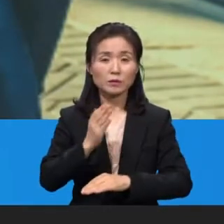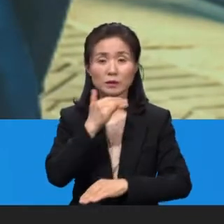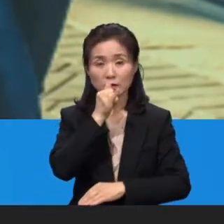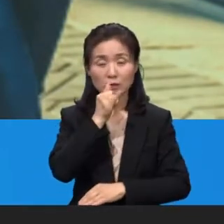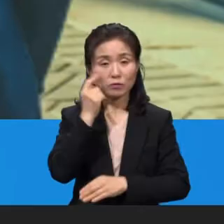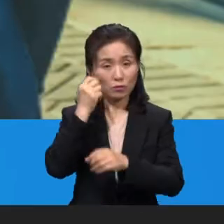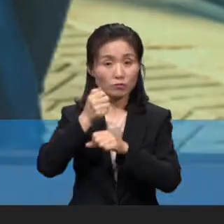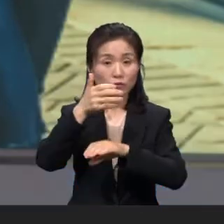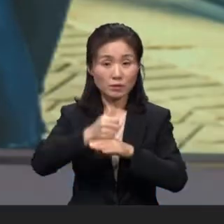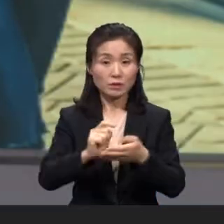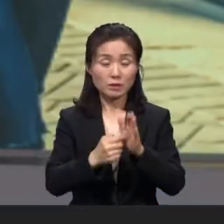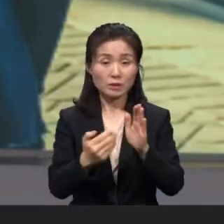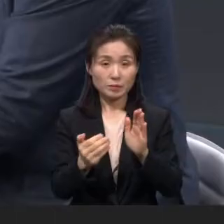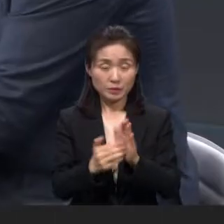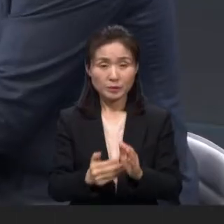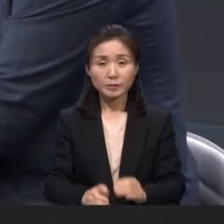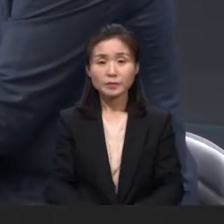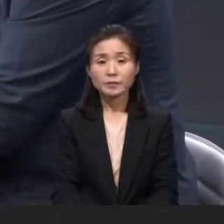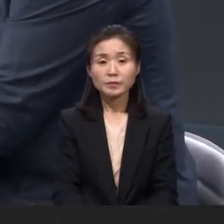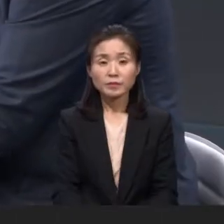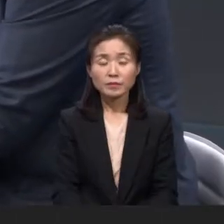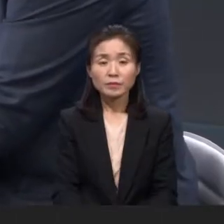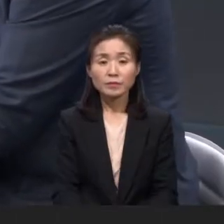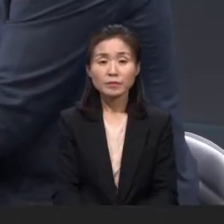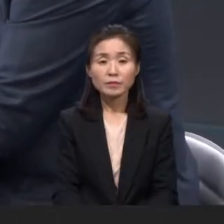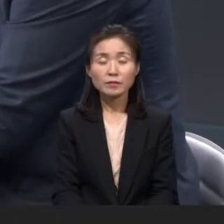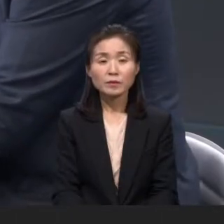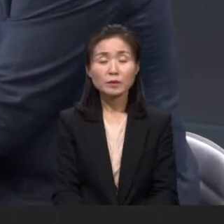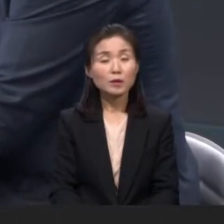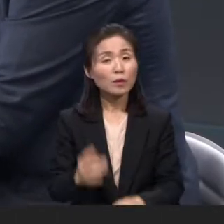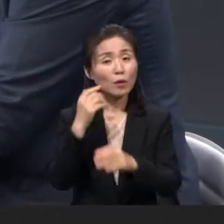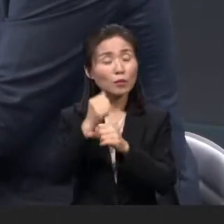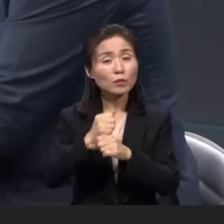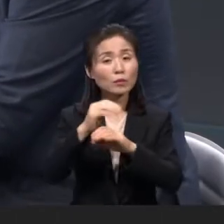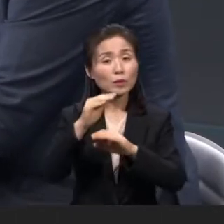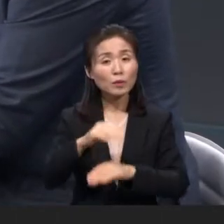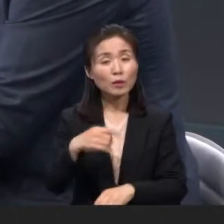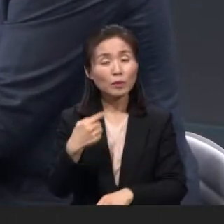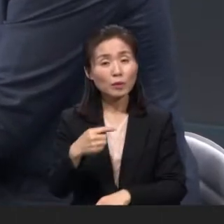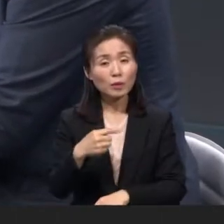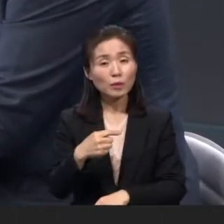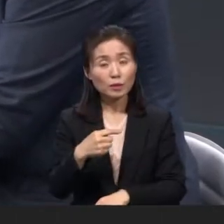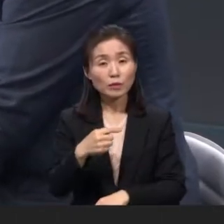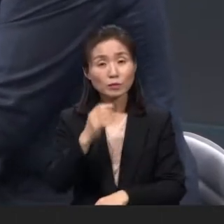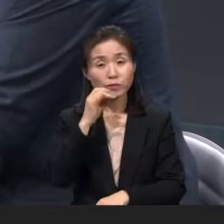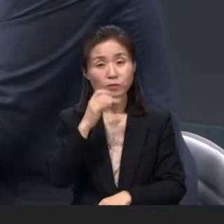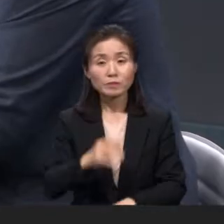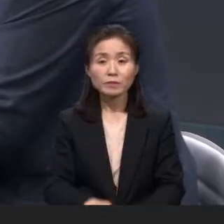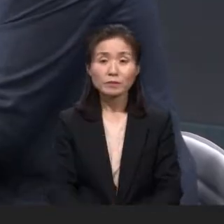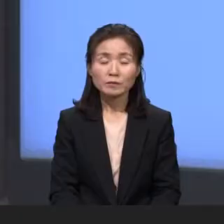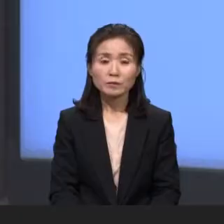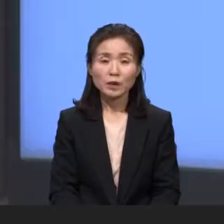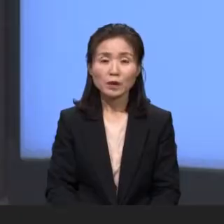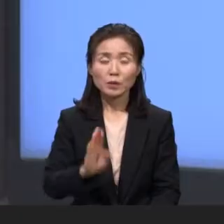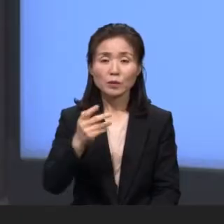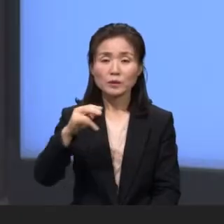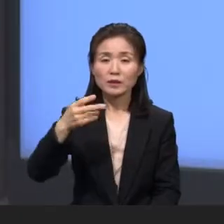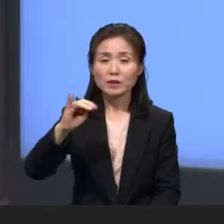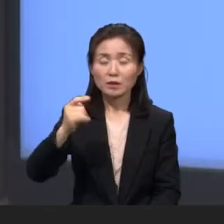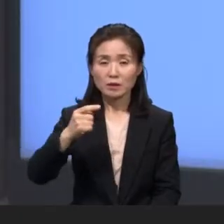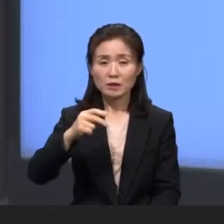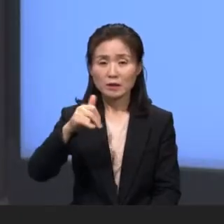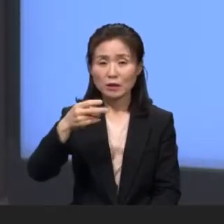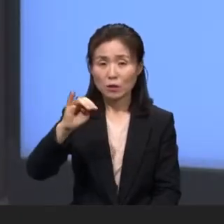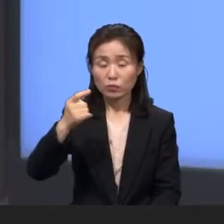끔 차오 기자가 자세히 알아보겠습니다 자금 기자 어떤 연구 인지 그 내용부터 자세히 살펴볼까요 이제 보스턴 글로브 가 학교